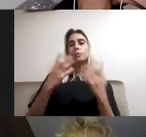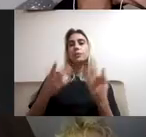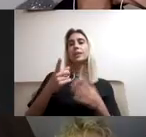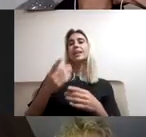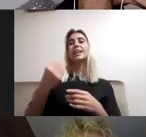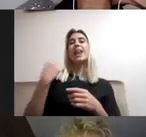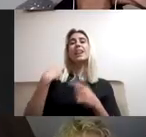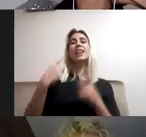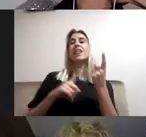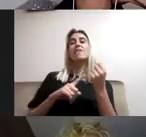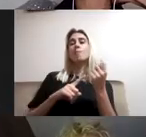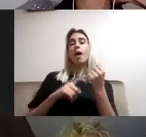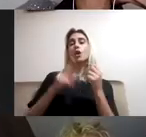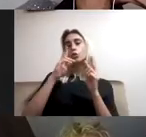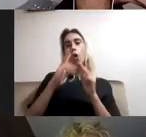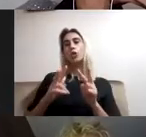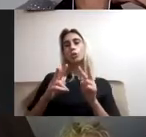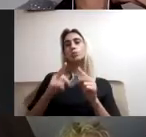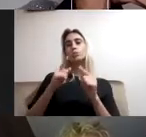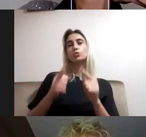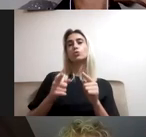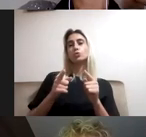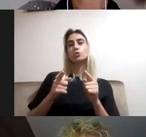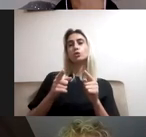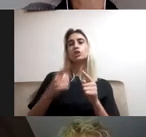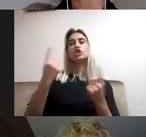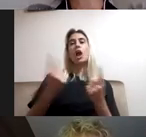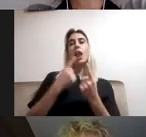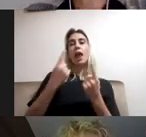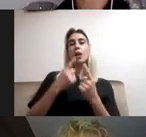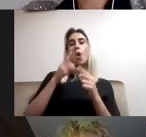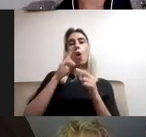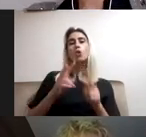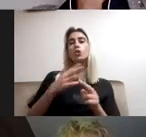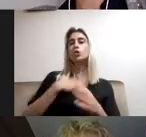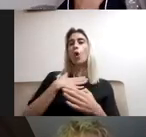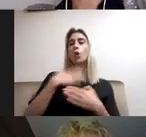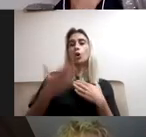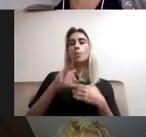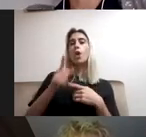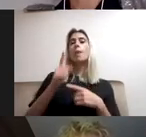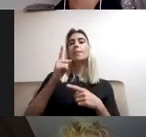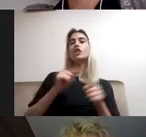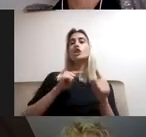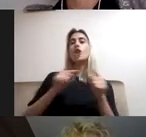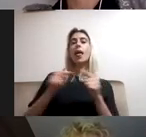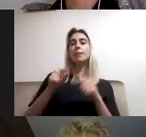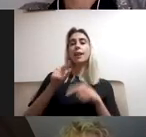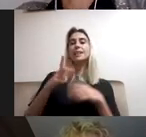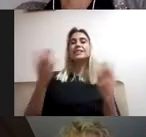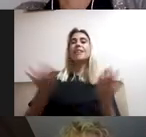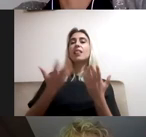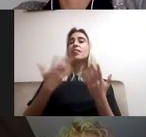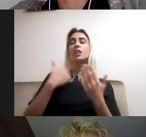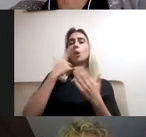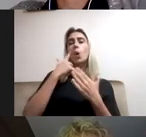ivmede yani yeni öngördüğümüz şeylerde, öngörülerimizde böyle bir yöneticilik zaten ne kadar göz ardı